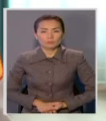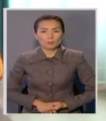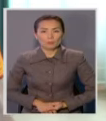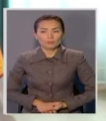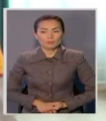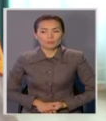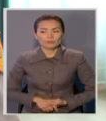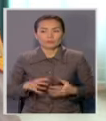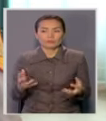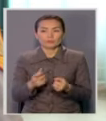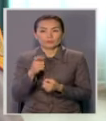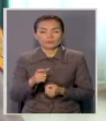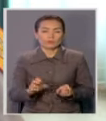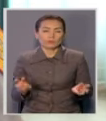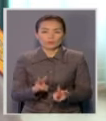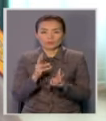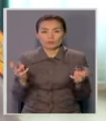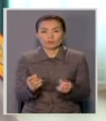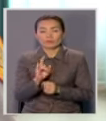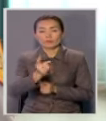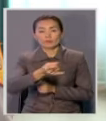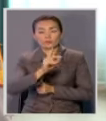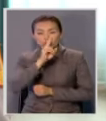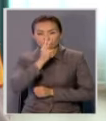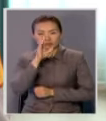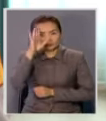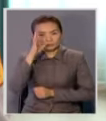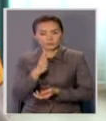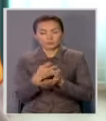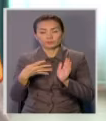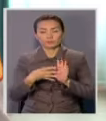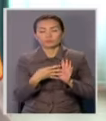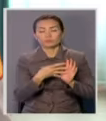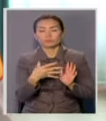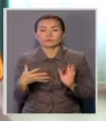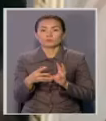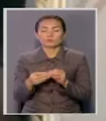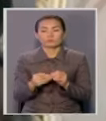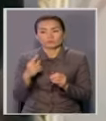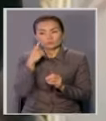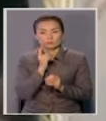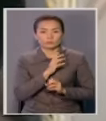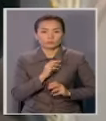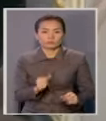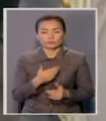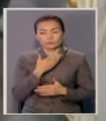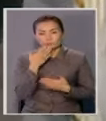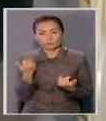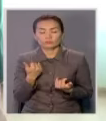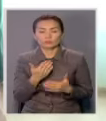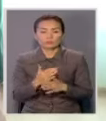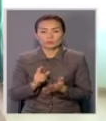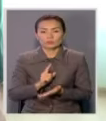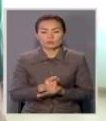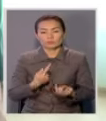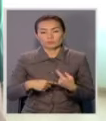мы спасли людей из пожара Я спас маленького двухлетнего мальчика с 9 этажа но и не считая его своим подвигом помощь